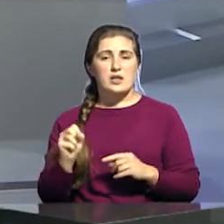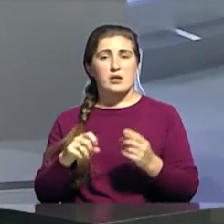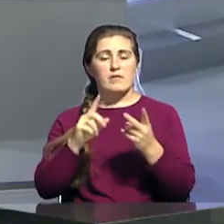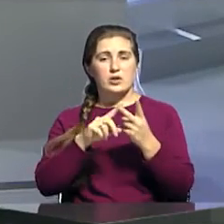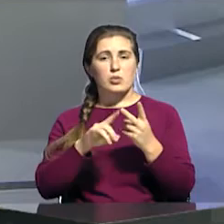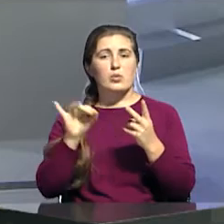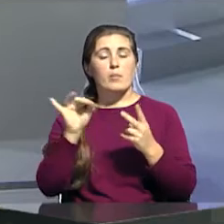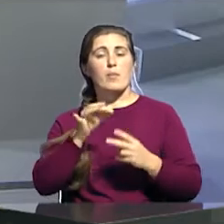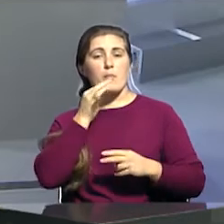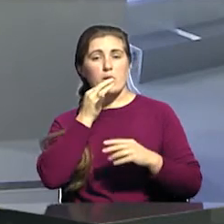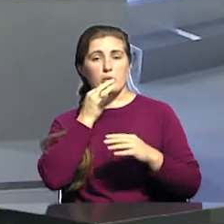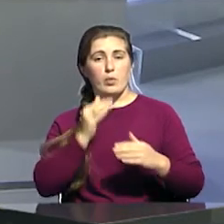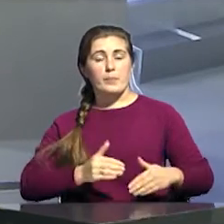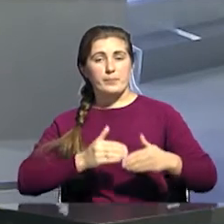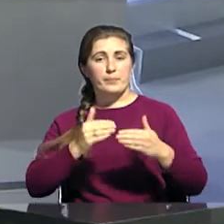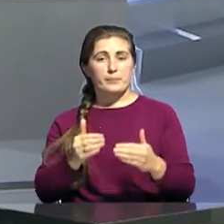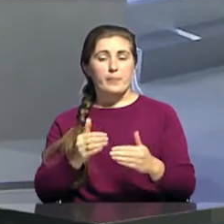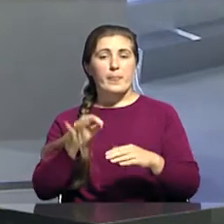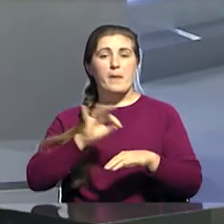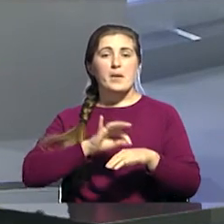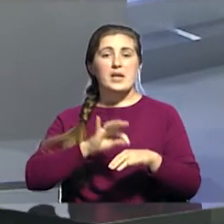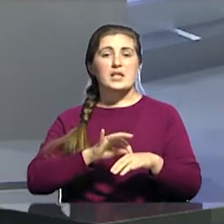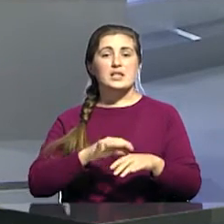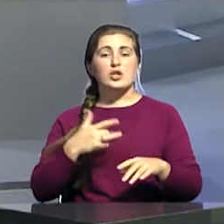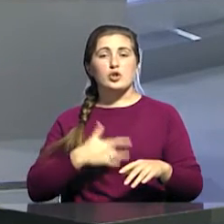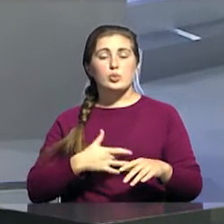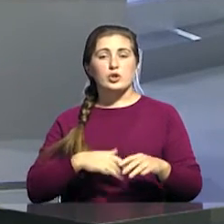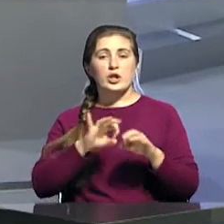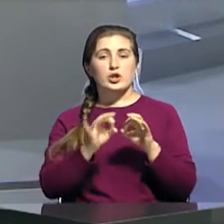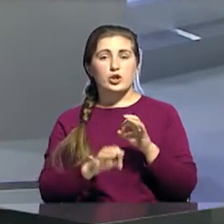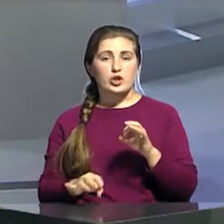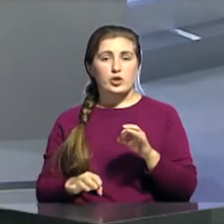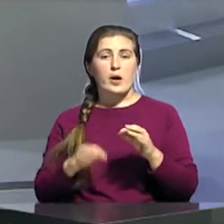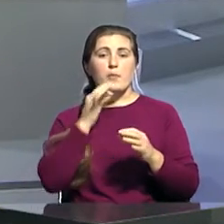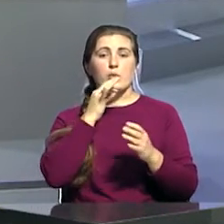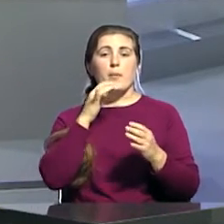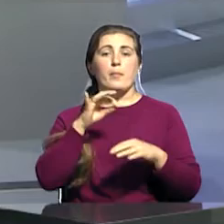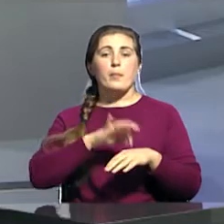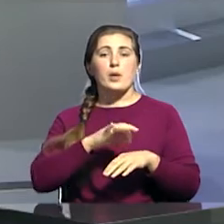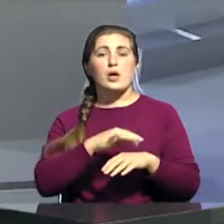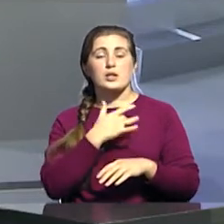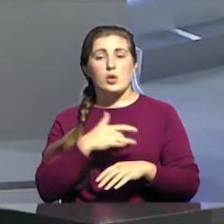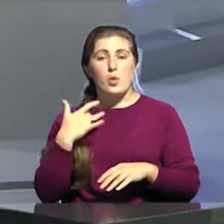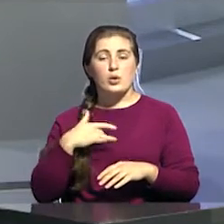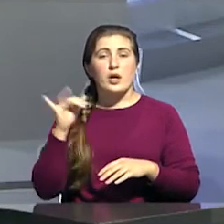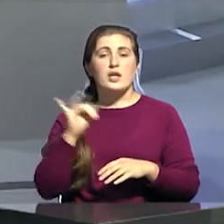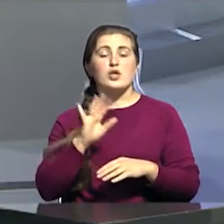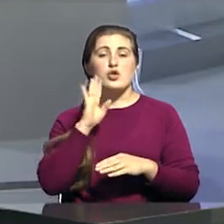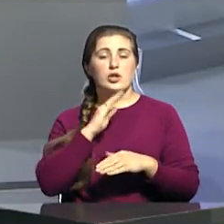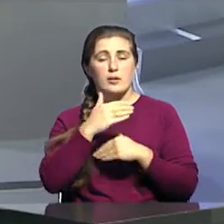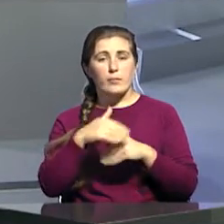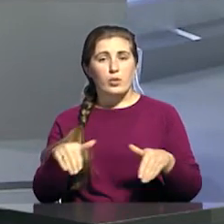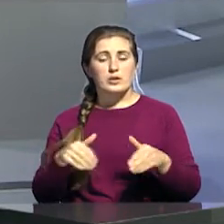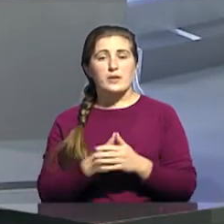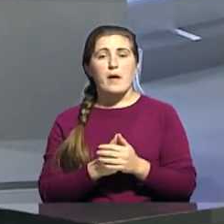идет болезни желудочно-кишечного тракта, потом болезни легкого и женской половой сферы. Сергей Владимирович, насколько